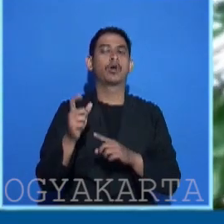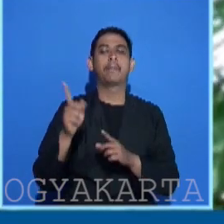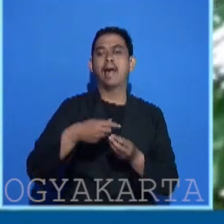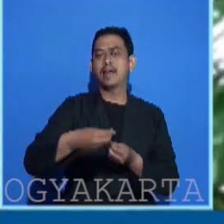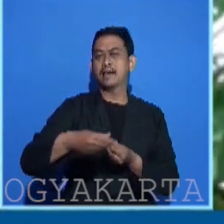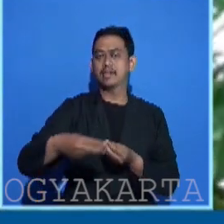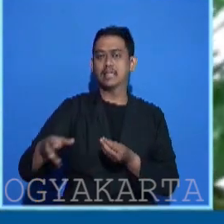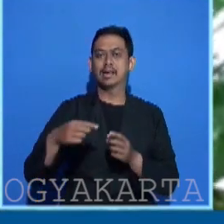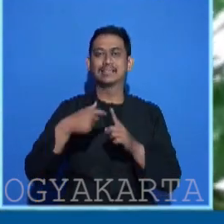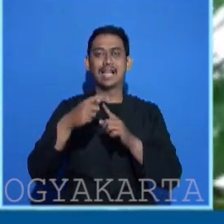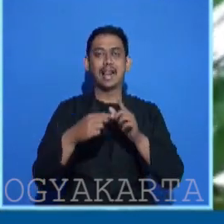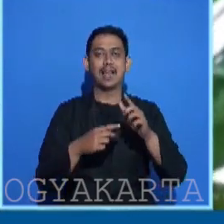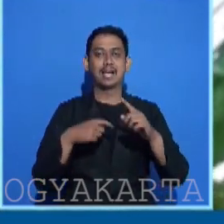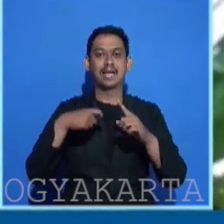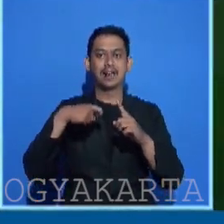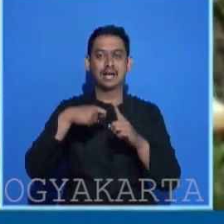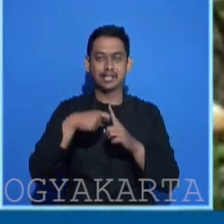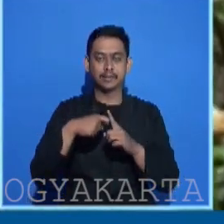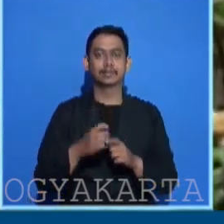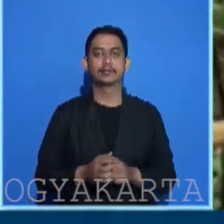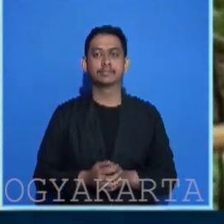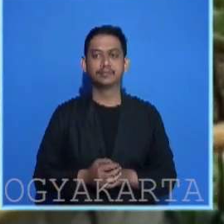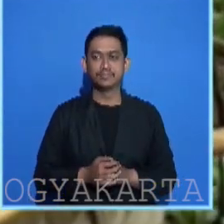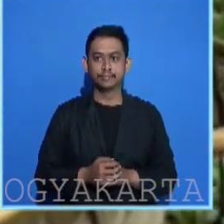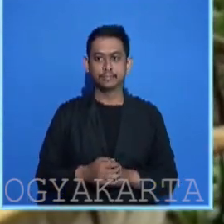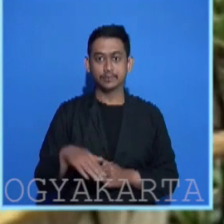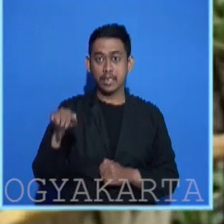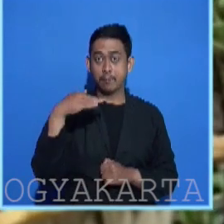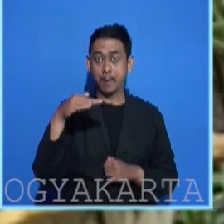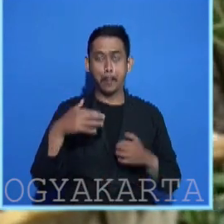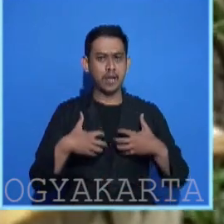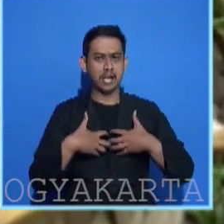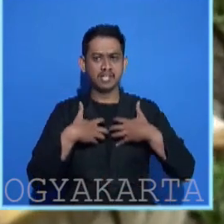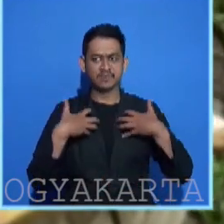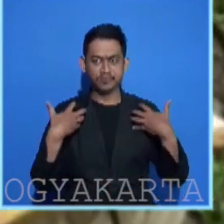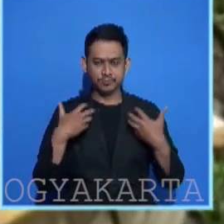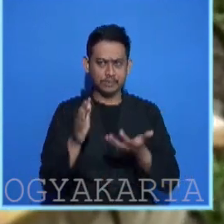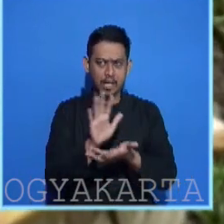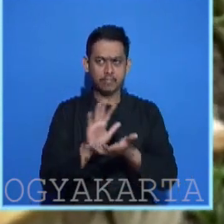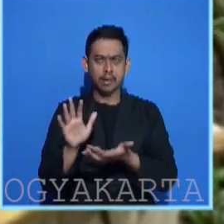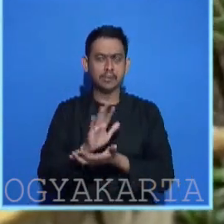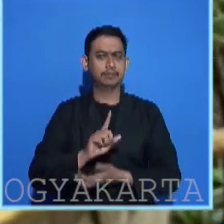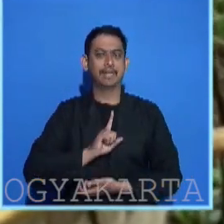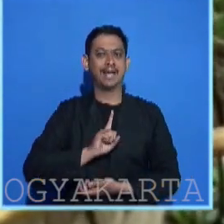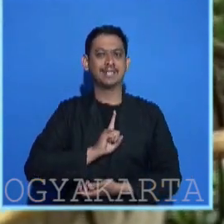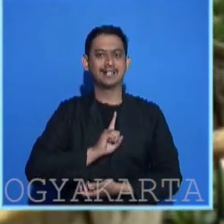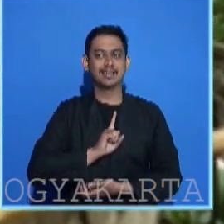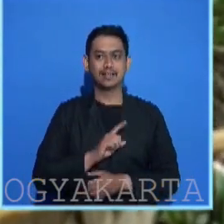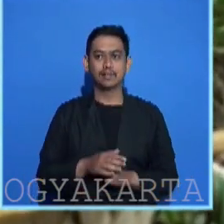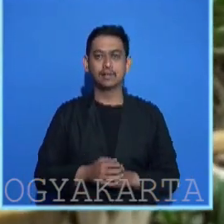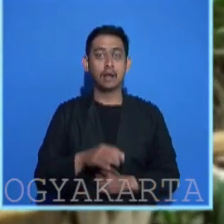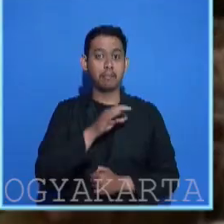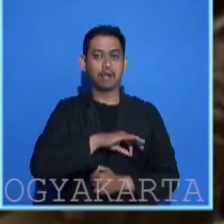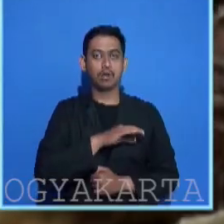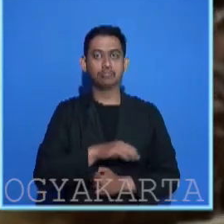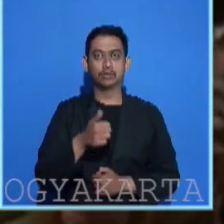ataupun silakan dining rojokoyo ingkang dipun ingatining warga kelemahan meniko gi mu pangataken lahan